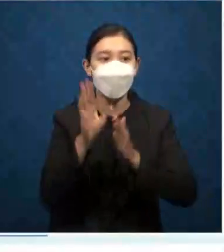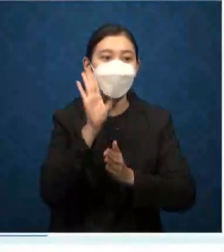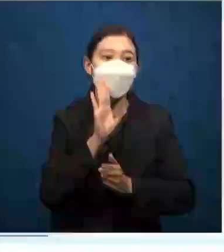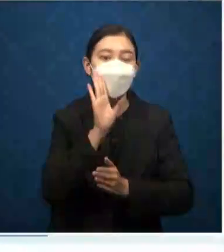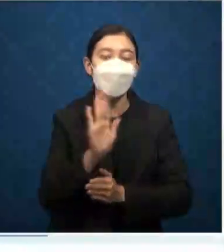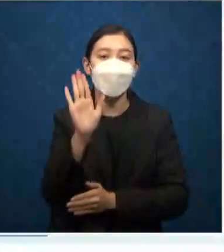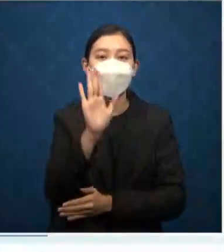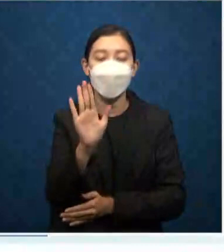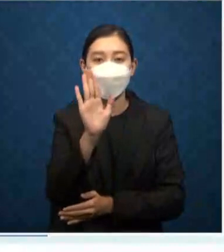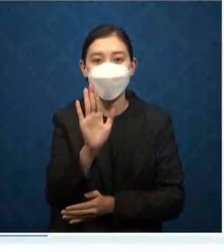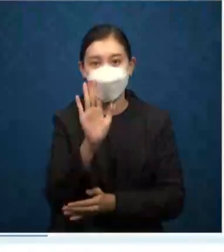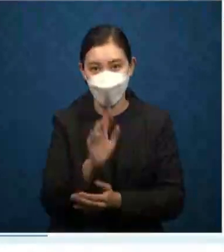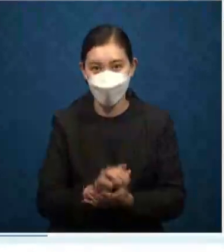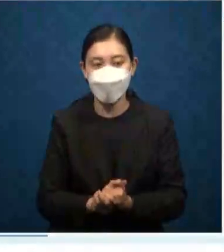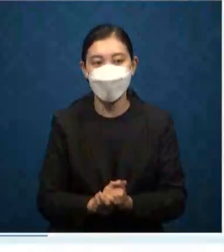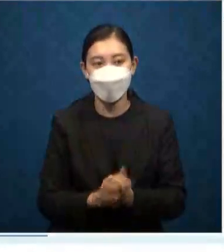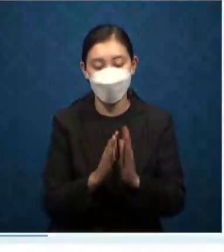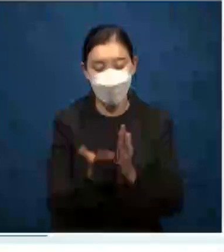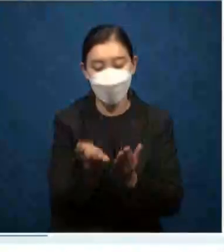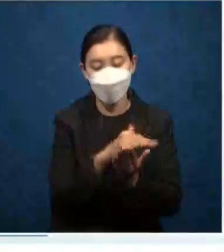นี่ยนะครับใน